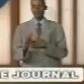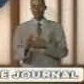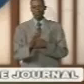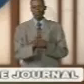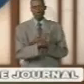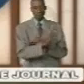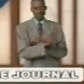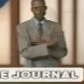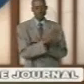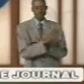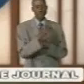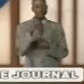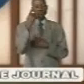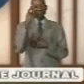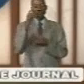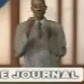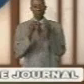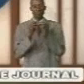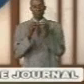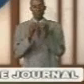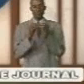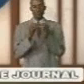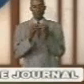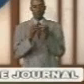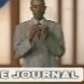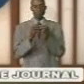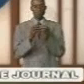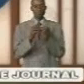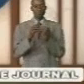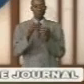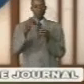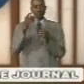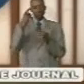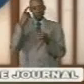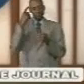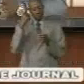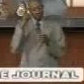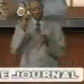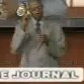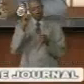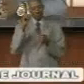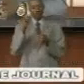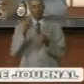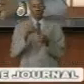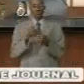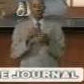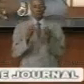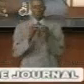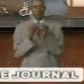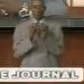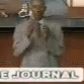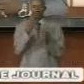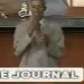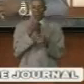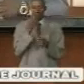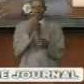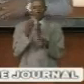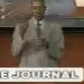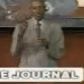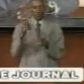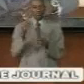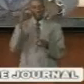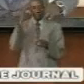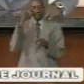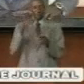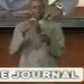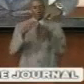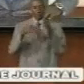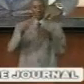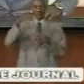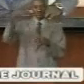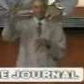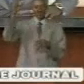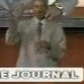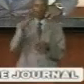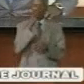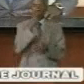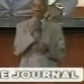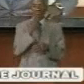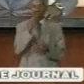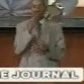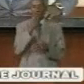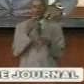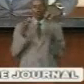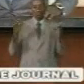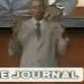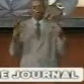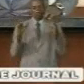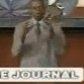En marge du sommet de chefs d'État et de gouvernement membres de la francophonie, les ministres aux affaires étrangères francophones se sont réunis au Palais du Peuple